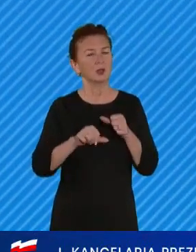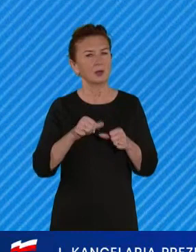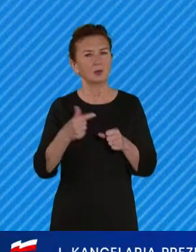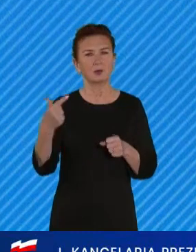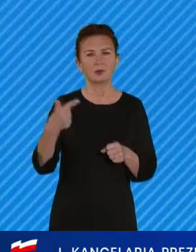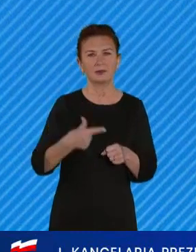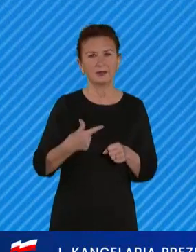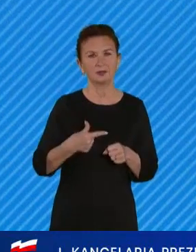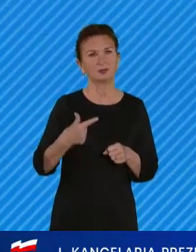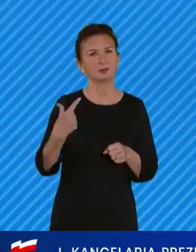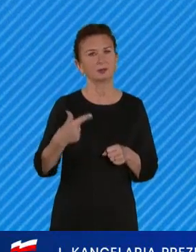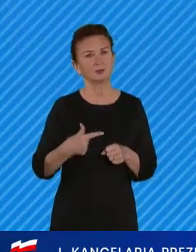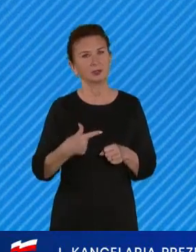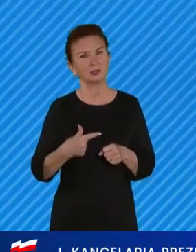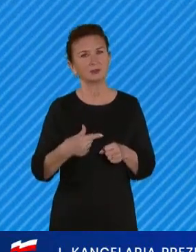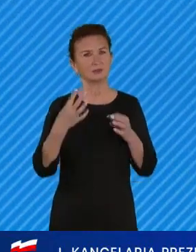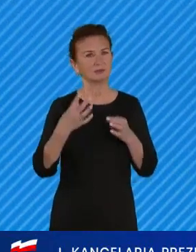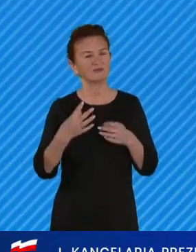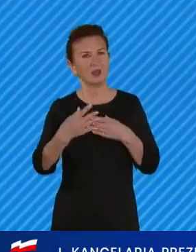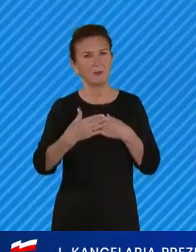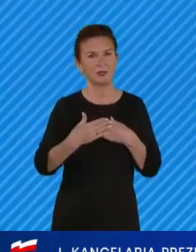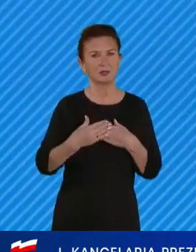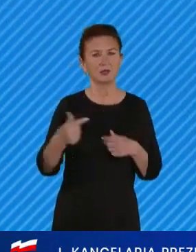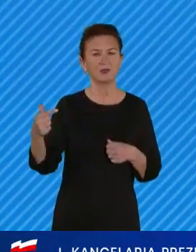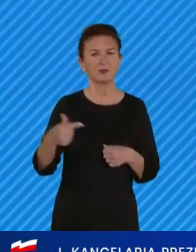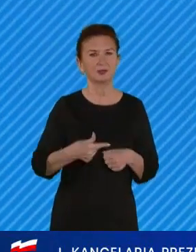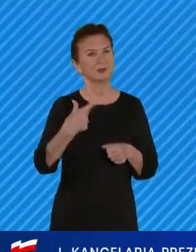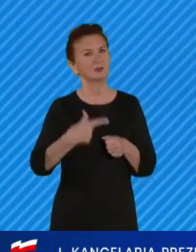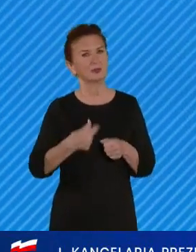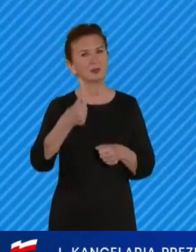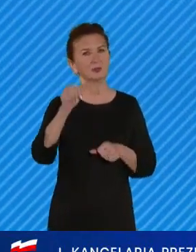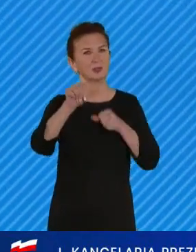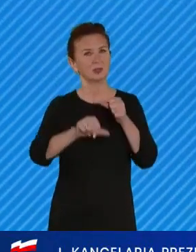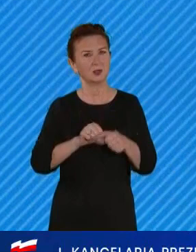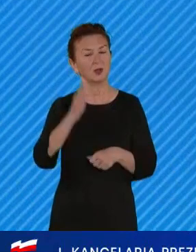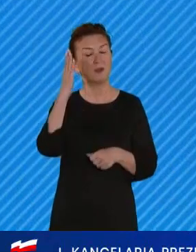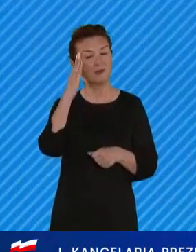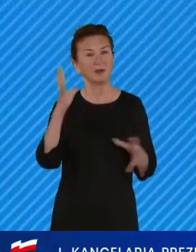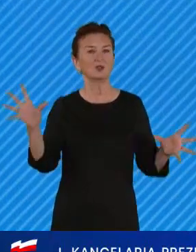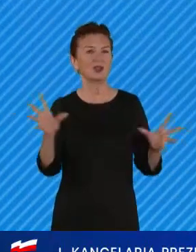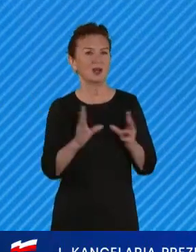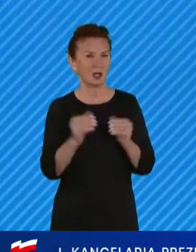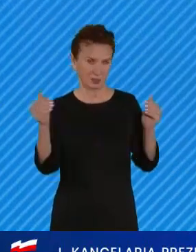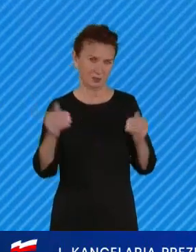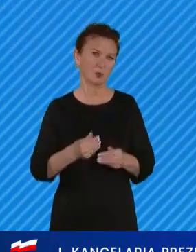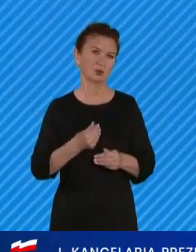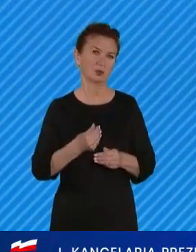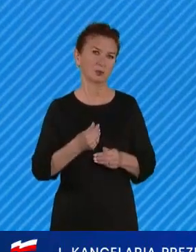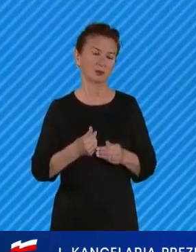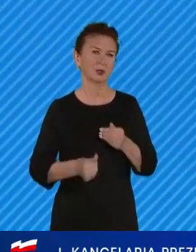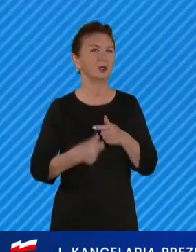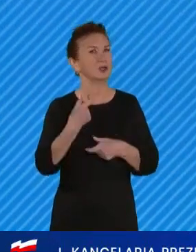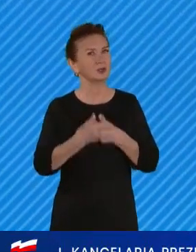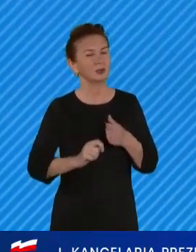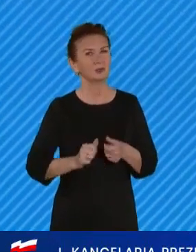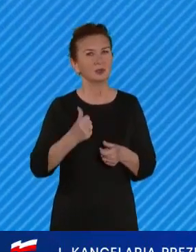Na horyzoncie pojawia się rok 2021. Wiem, że razem możemy sprawić, żeby ten nowy rok